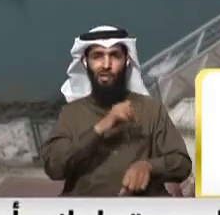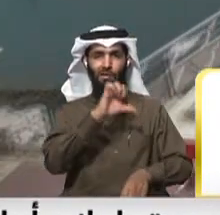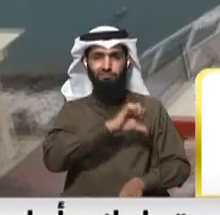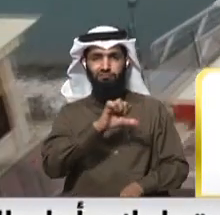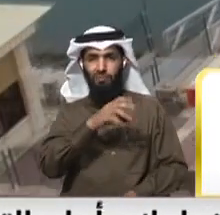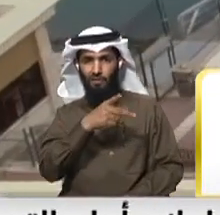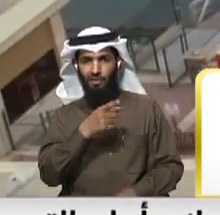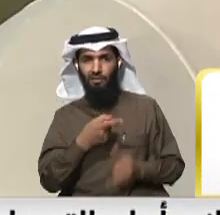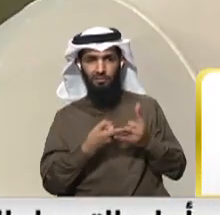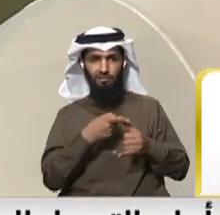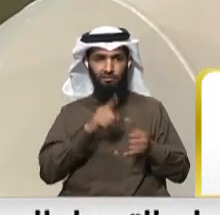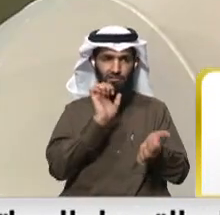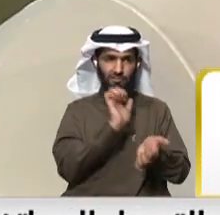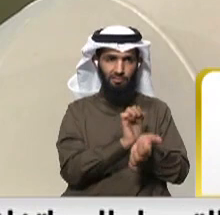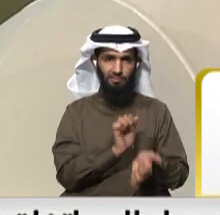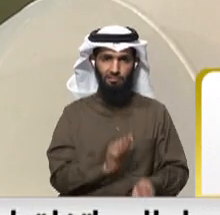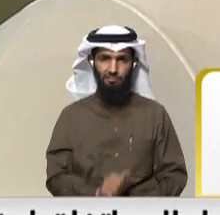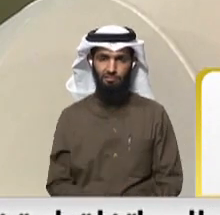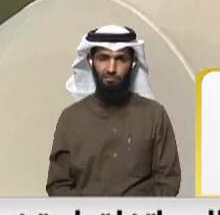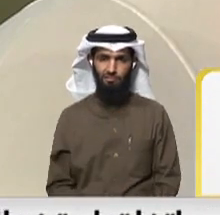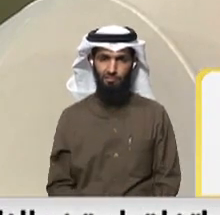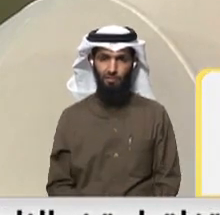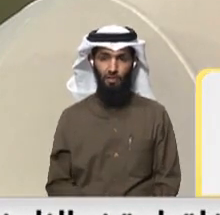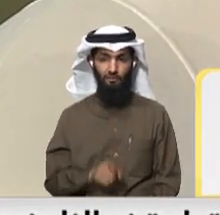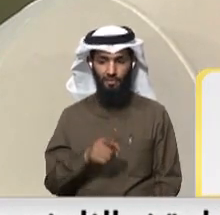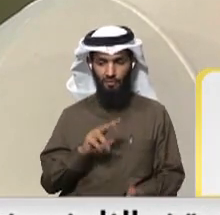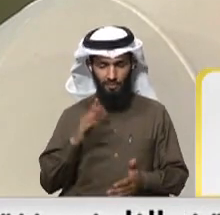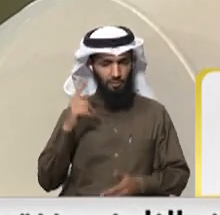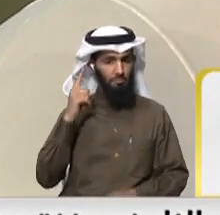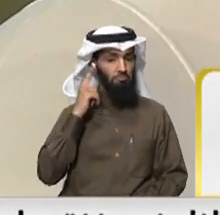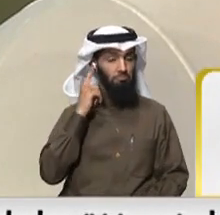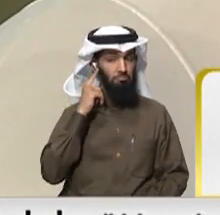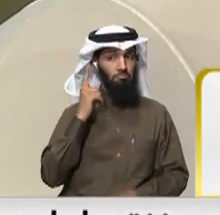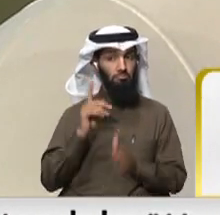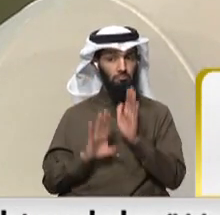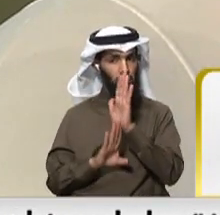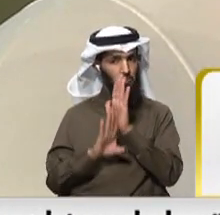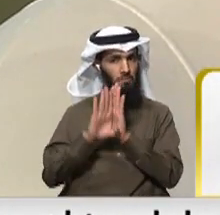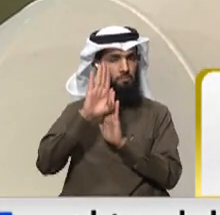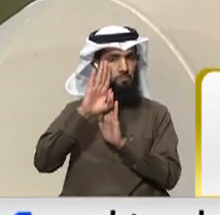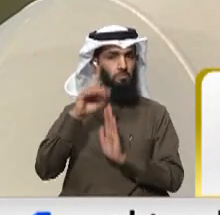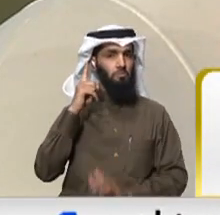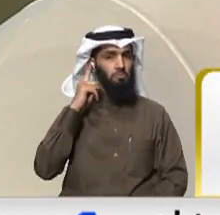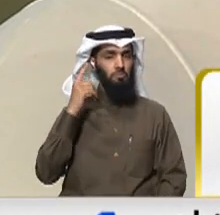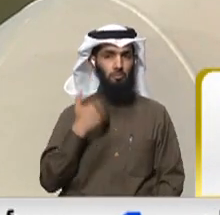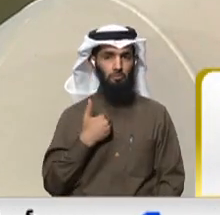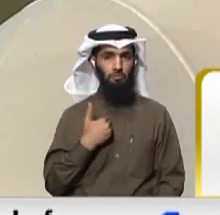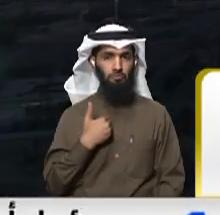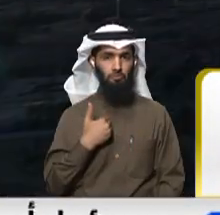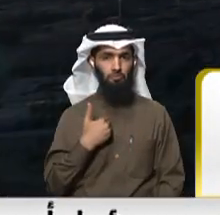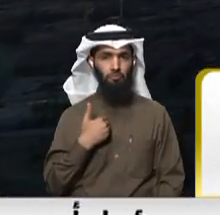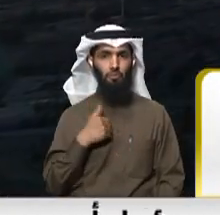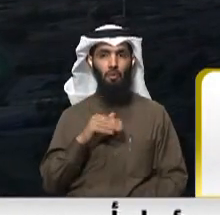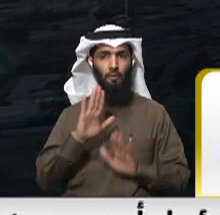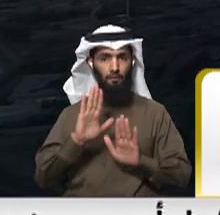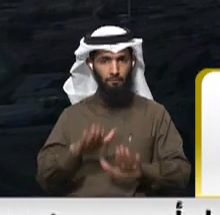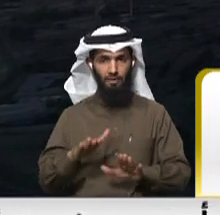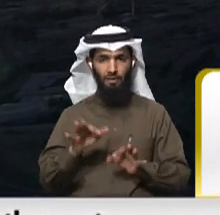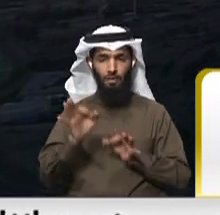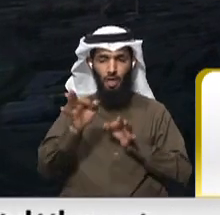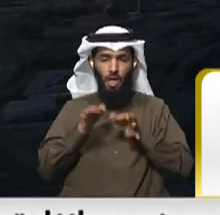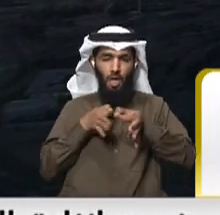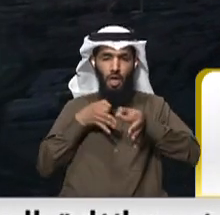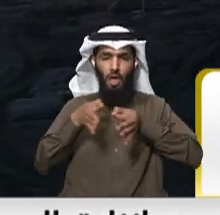بديله فيما يخص التنميه سمعنا عن مشاريع تنميه كثيره وهناك خطه